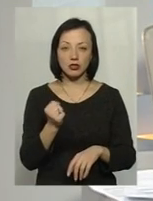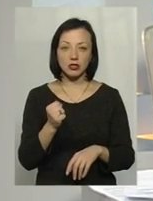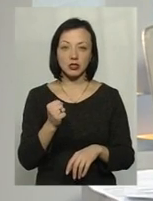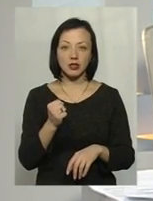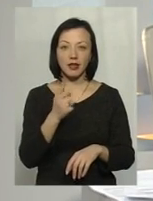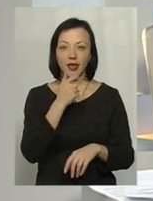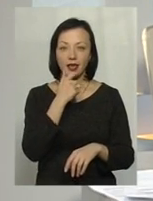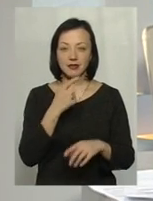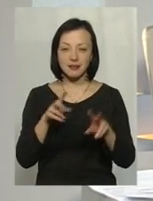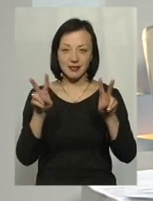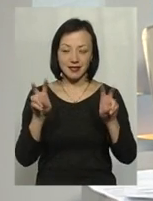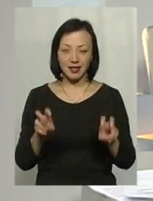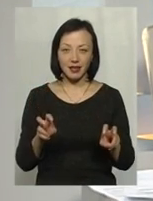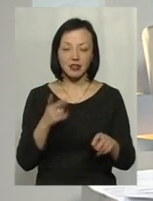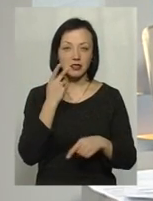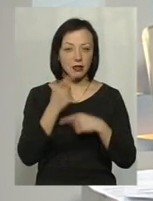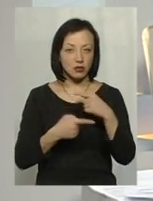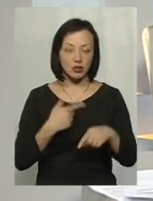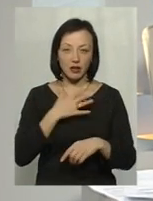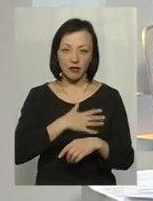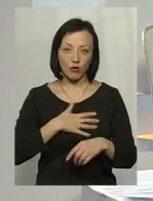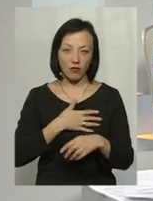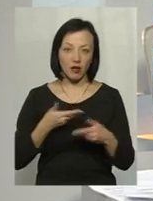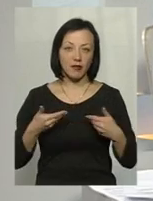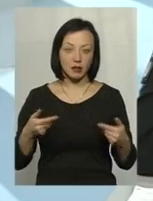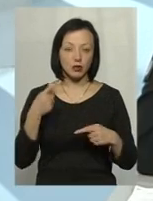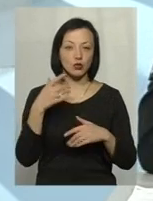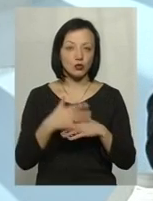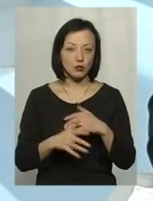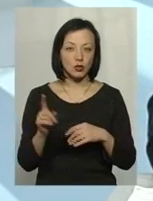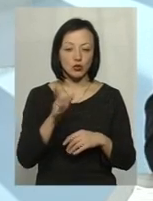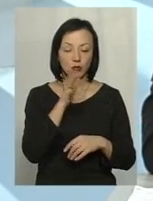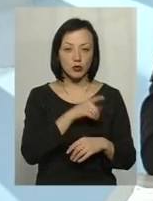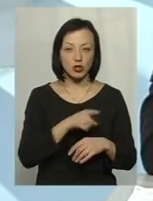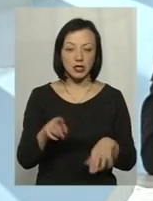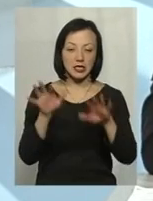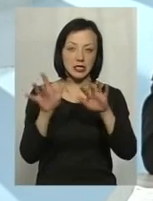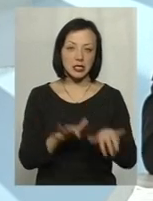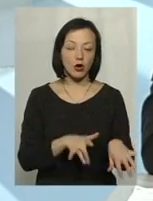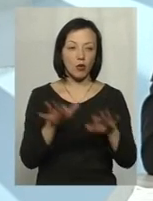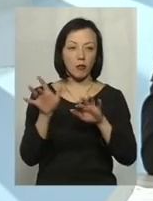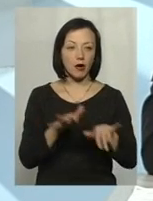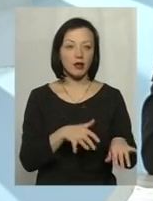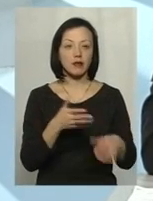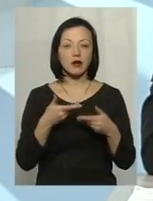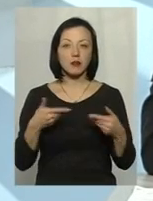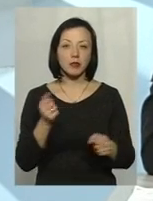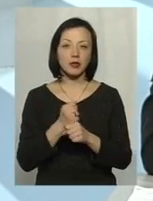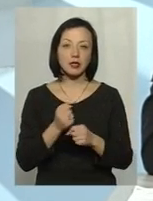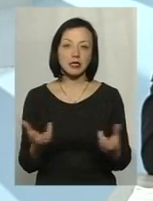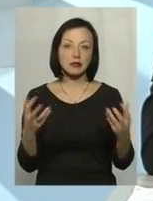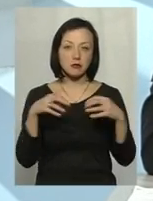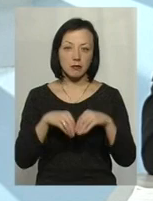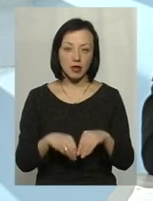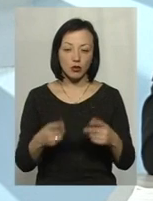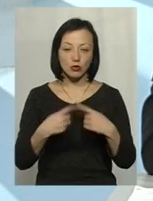тещин язик, який завжди хвилював нас, і зрозуміло, що під час снігопадів ми вдаємося спільно